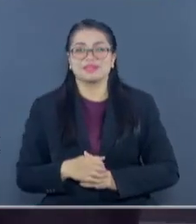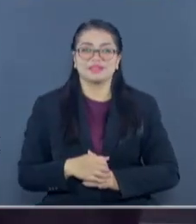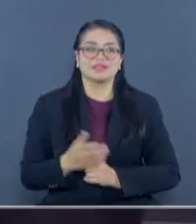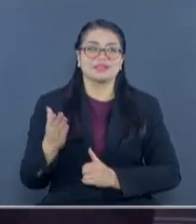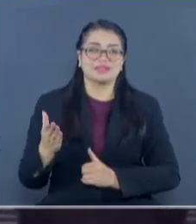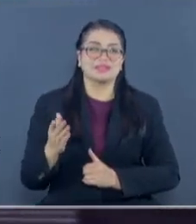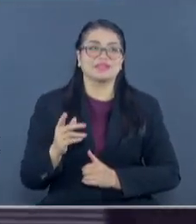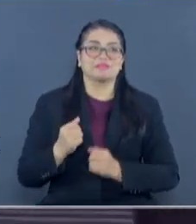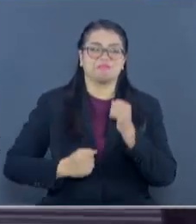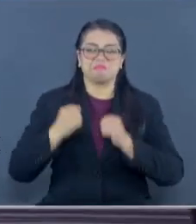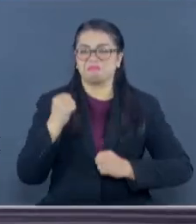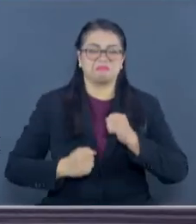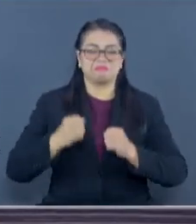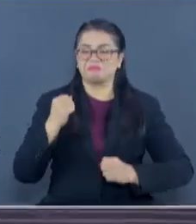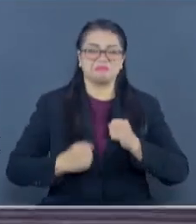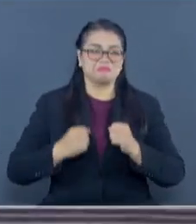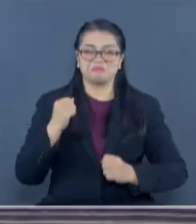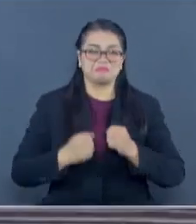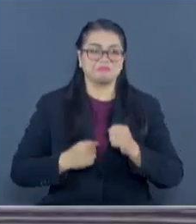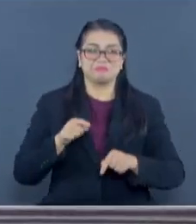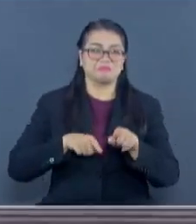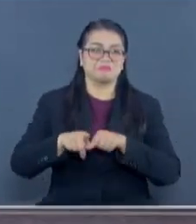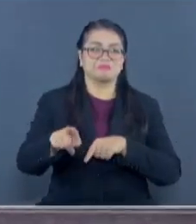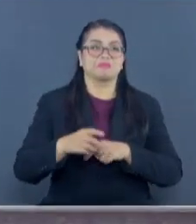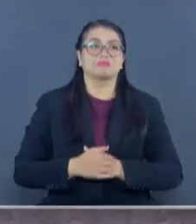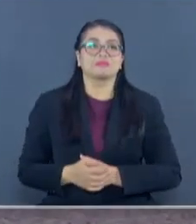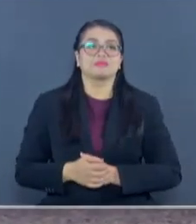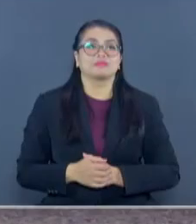ชิตที่ฮึดสปีดเร่งฝีเท้าแซงนำหน้าคู่แข่ง